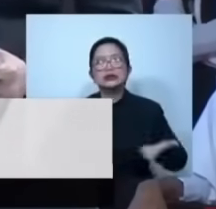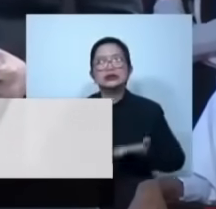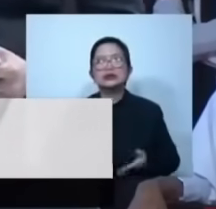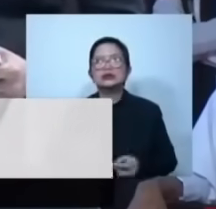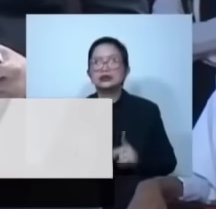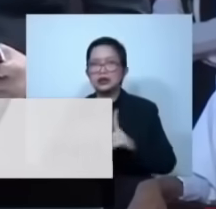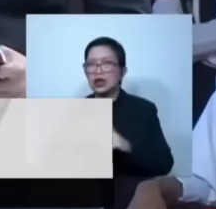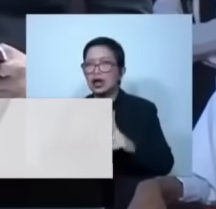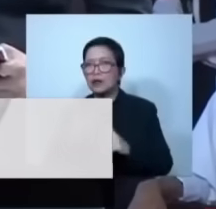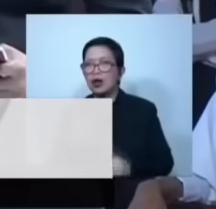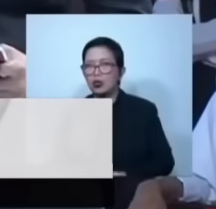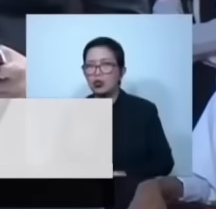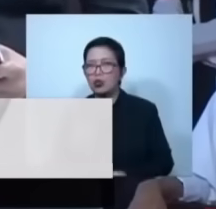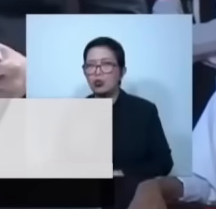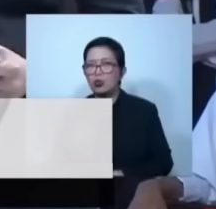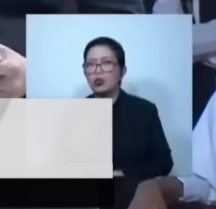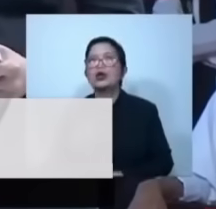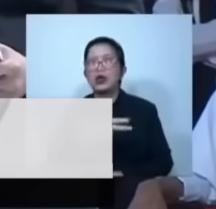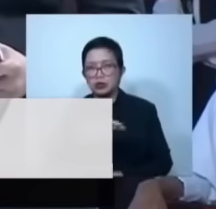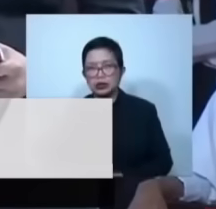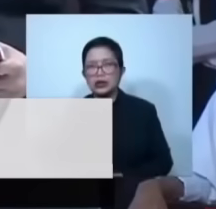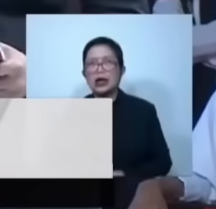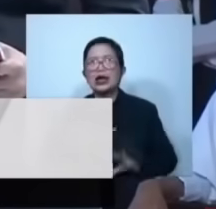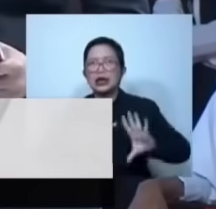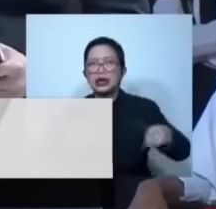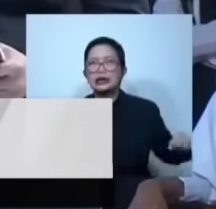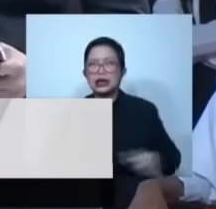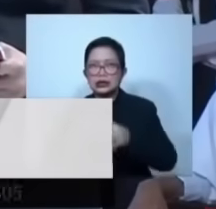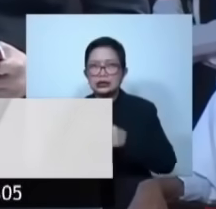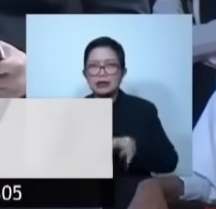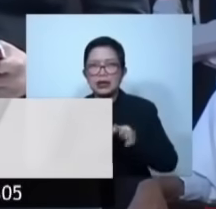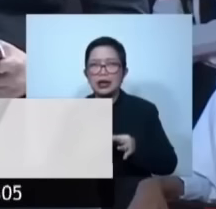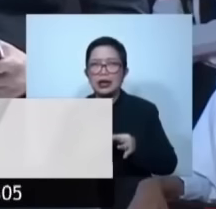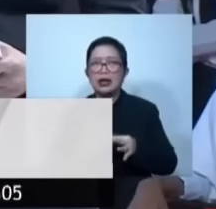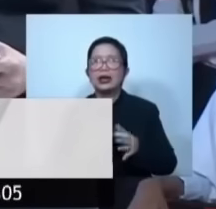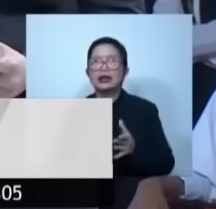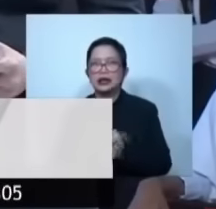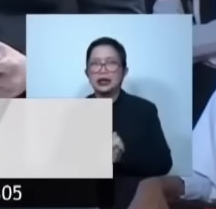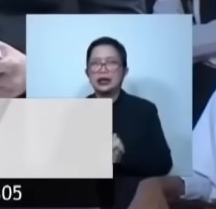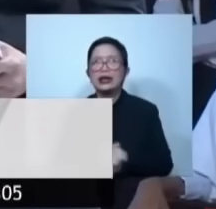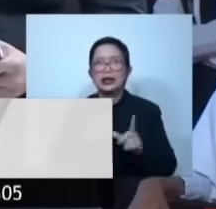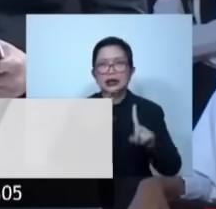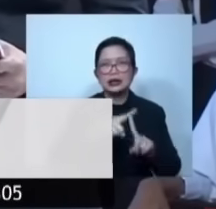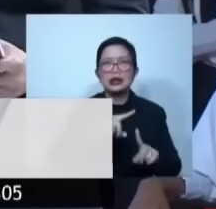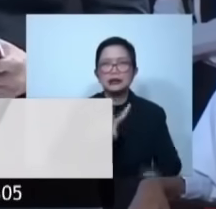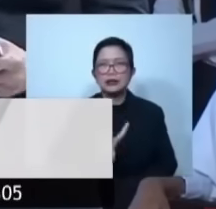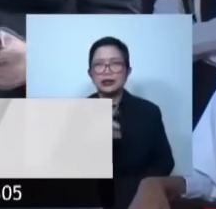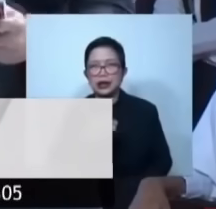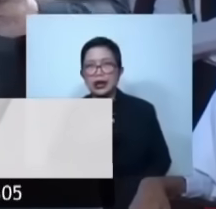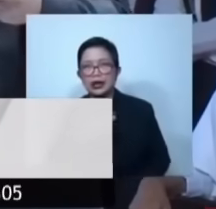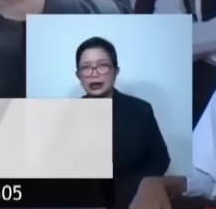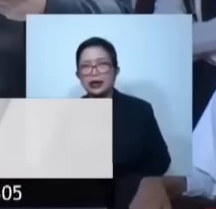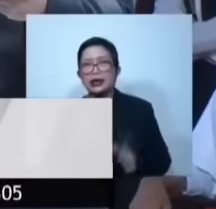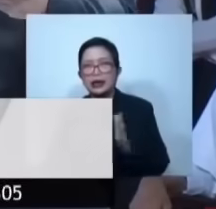Pemilihan Umum Republik Indonesia tentunya bekerja sama dengan lembaga penyiaran publik Televisi Republik Indonesia dan